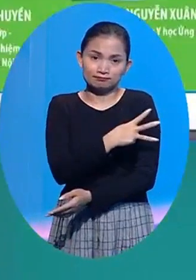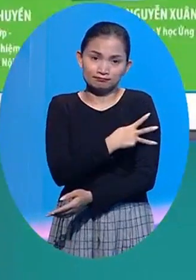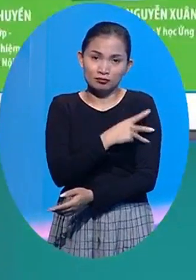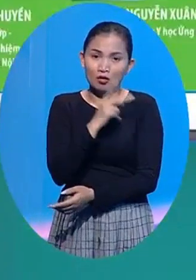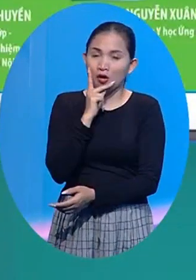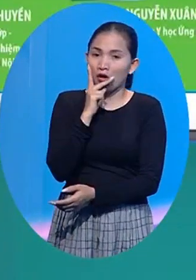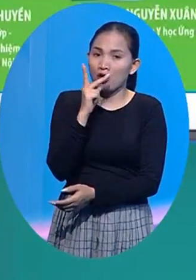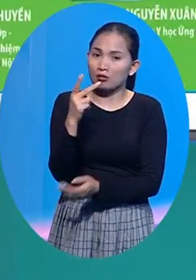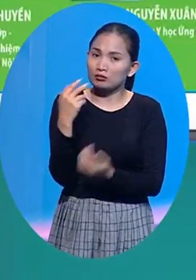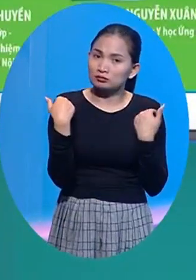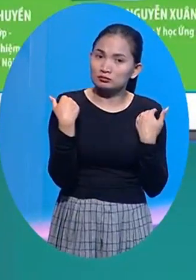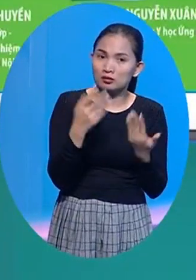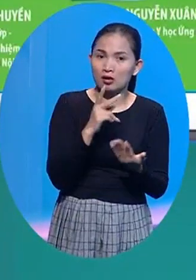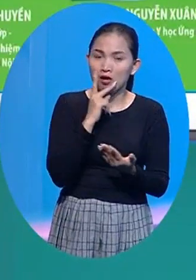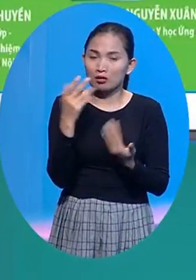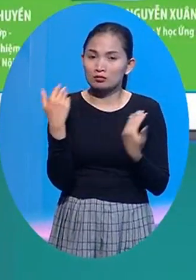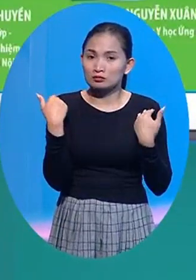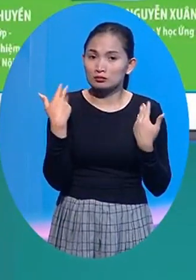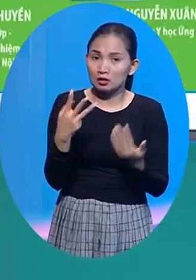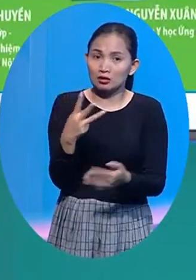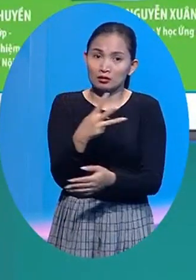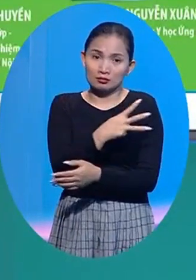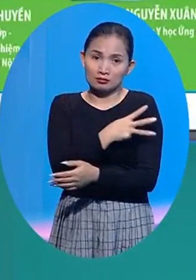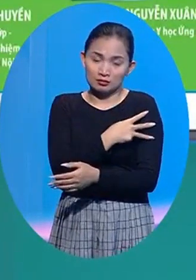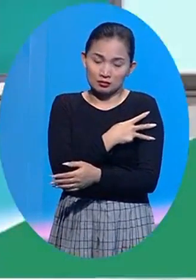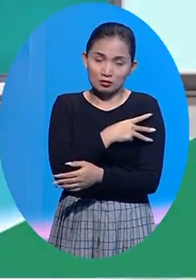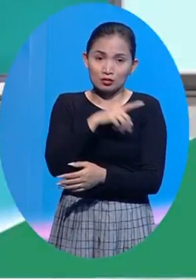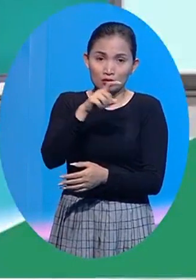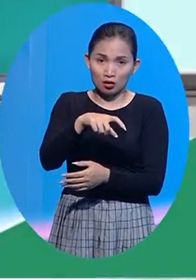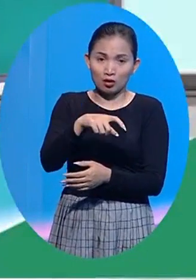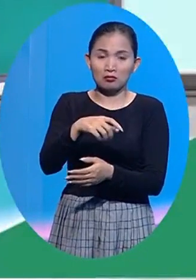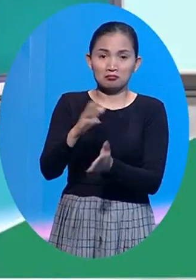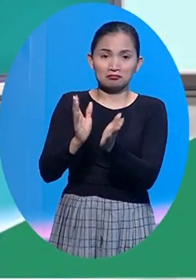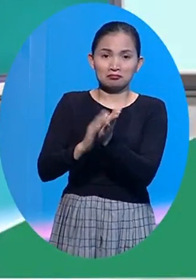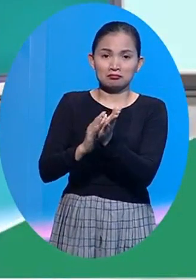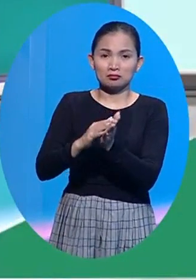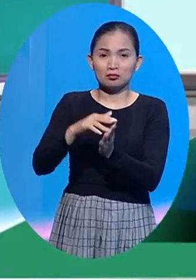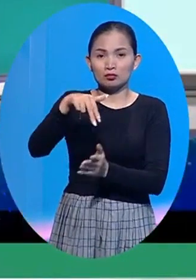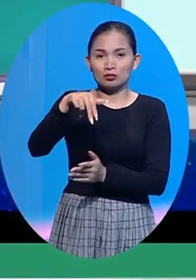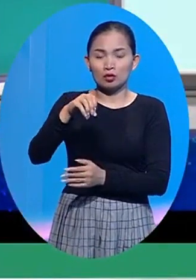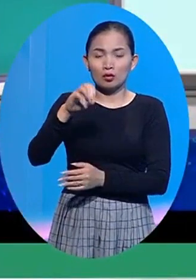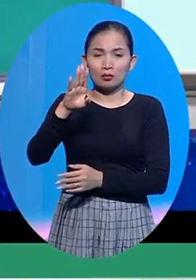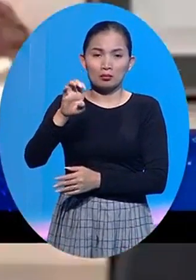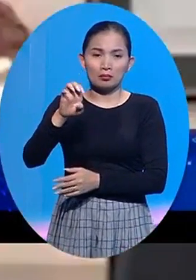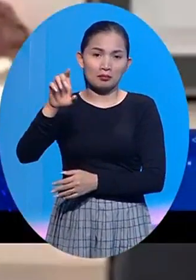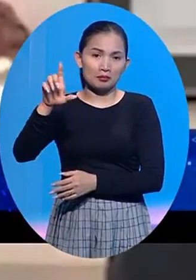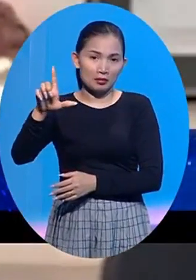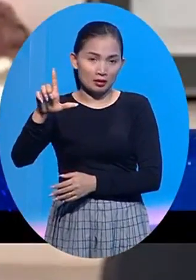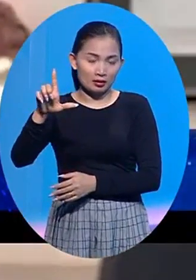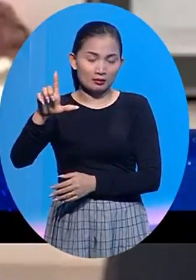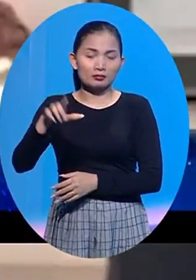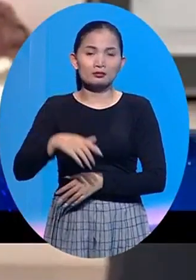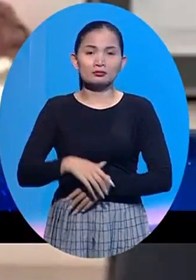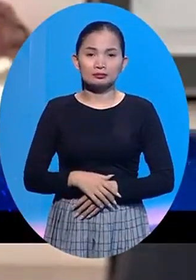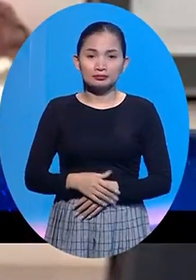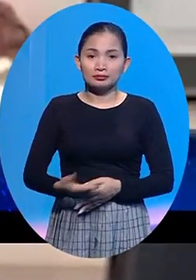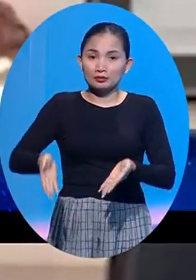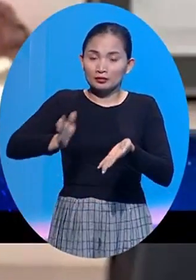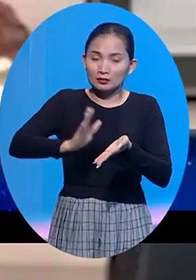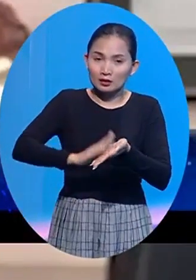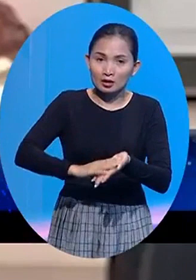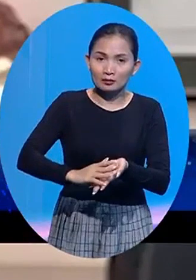Nobel Y học năm 1998, thành viên Ủy ban Cố vấn Dinh dưỡng của tập đoàn Herbalife Nutrition, phó giáo sư tiến sĩ bác sĩ Vũ Thị Thanh